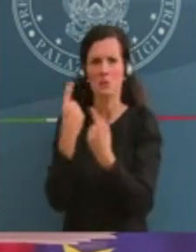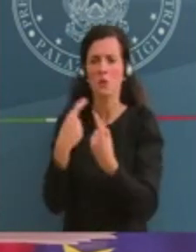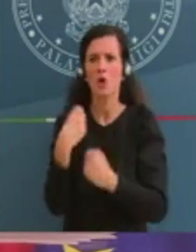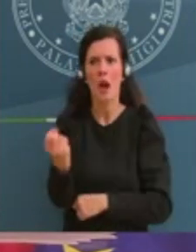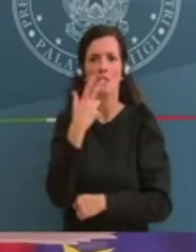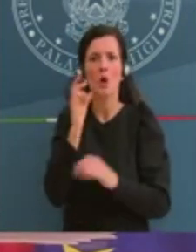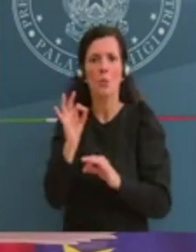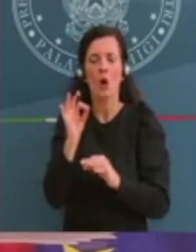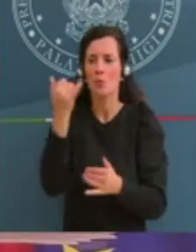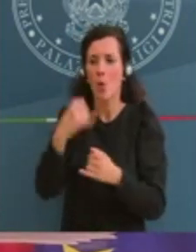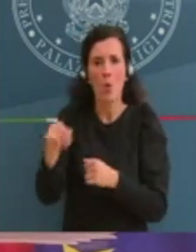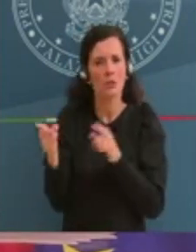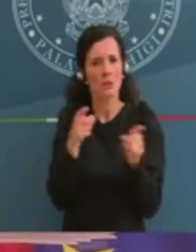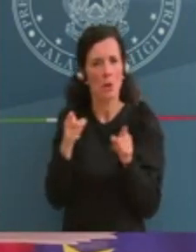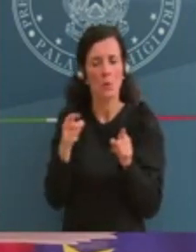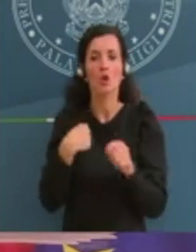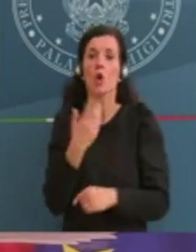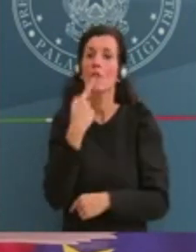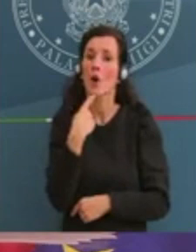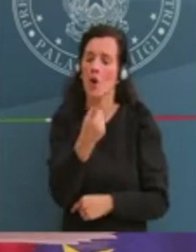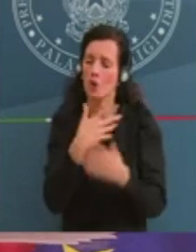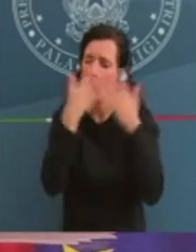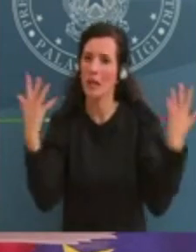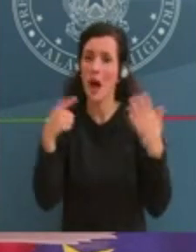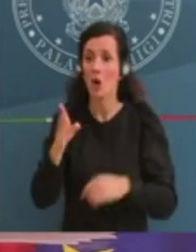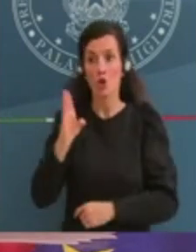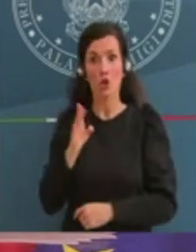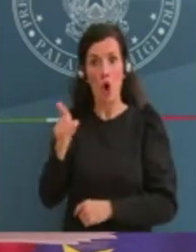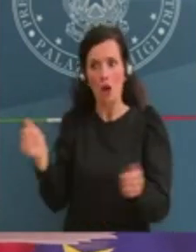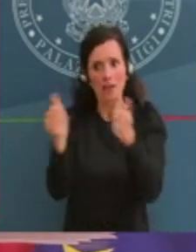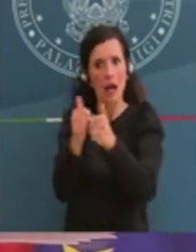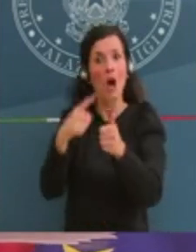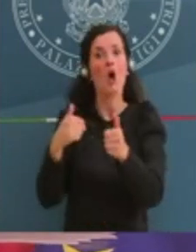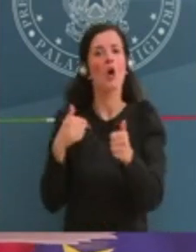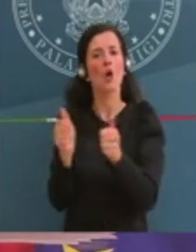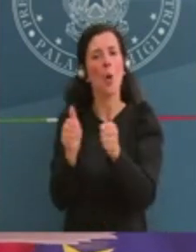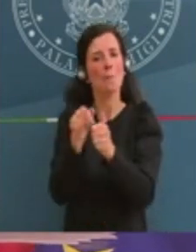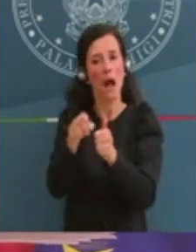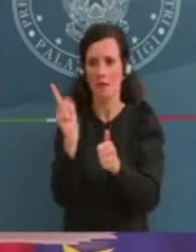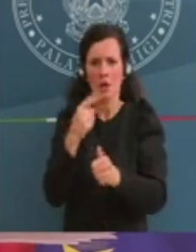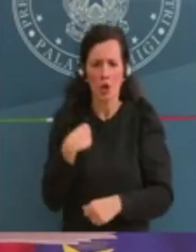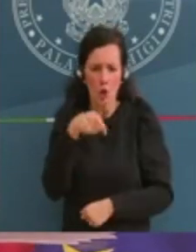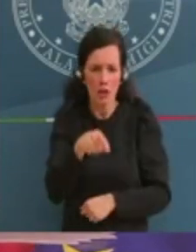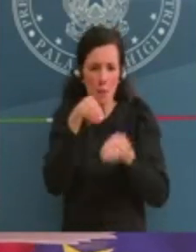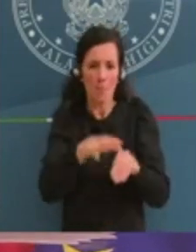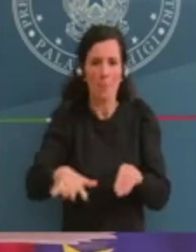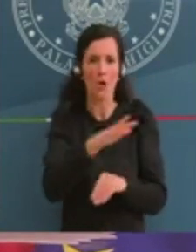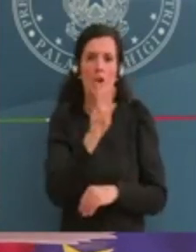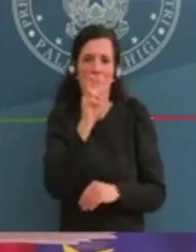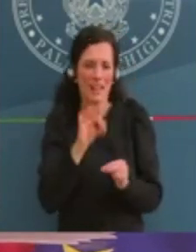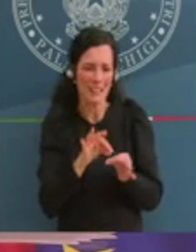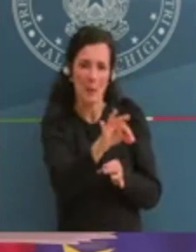scorta aspettava che scendesse e dell attesa che scendesse vorrei aggiungere che l'uomo della scorta che